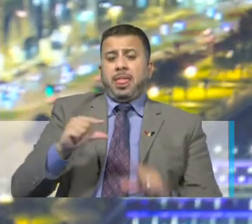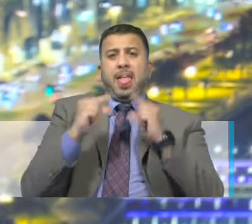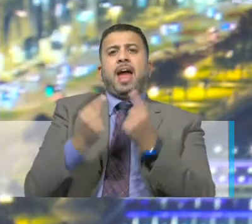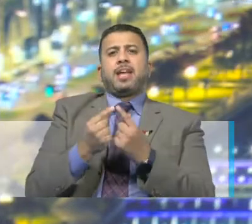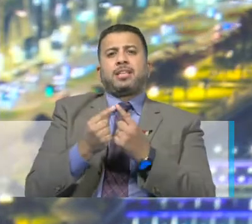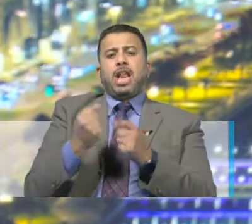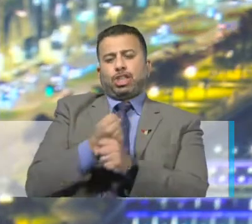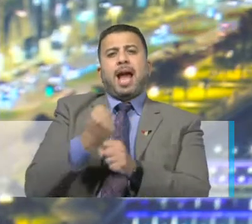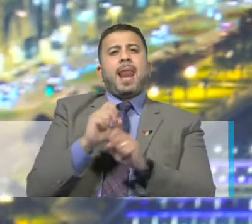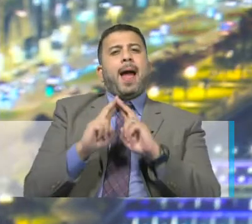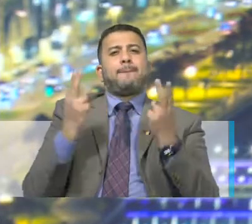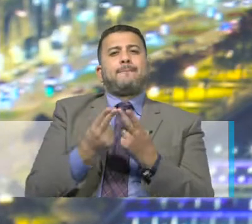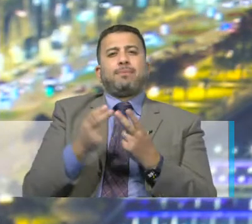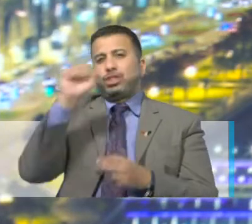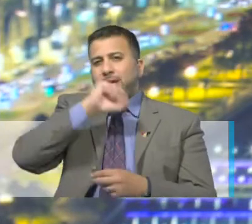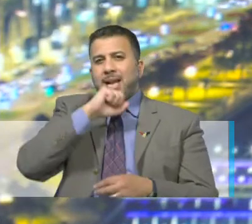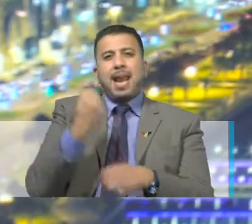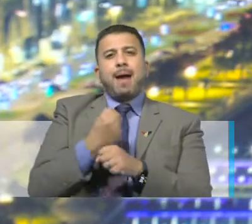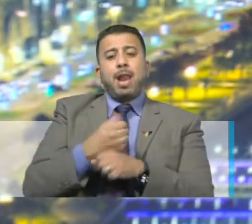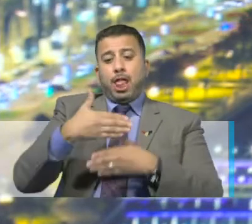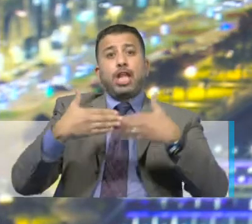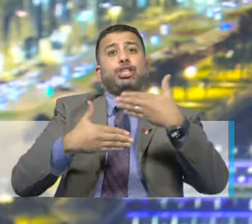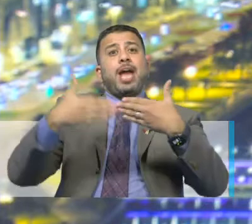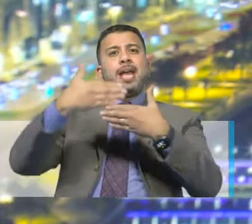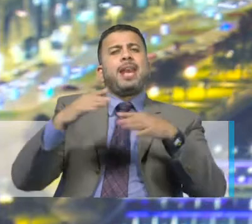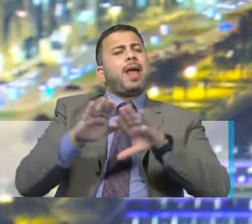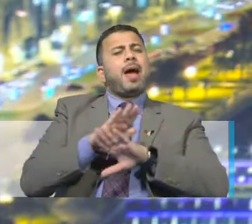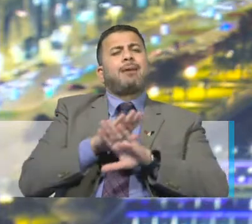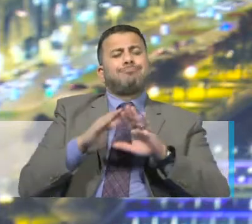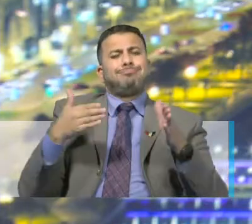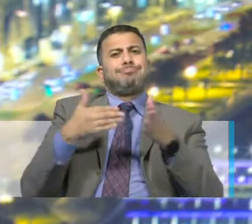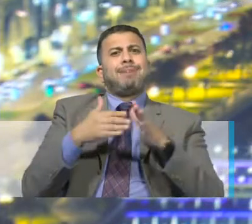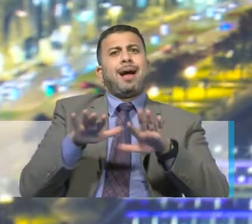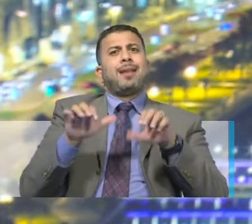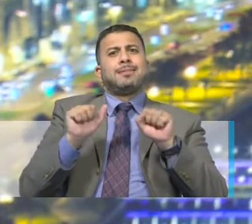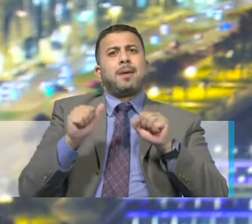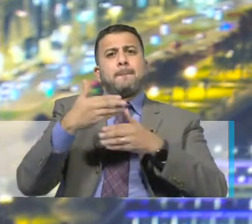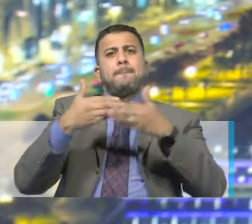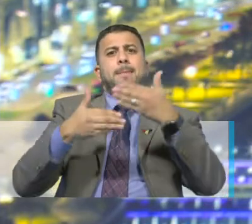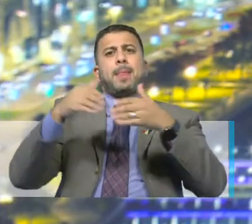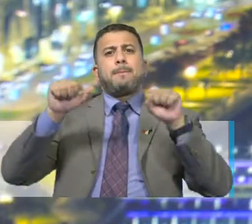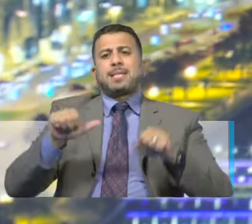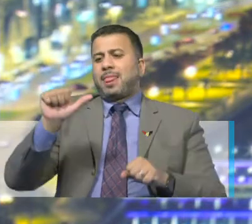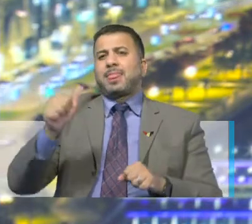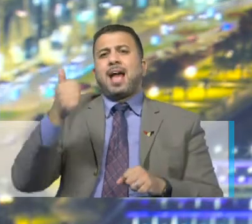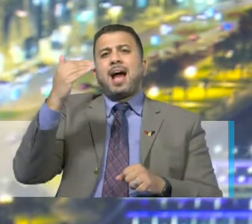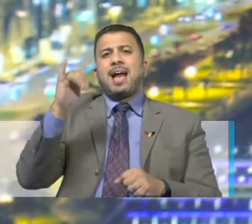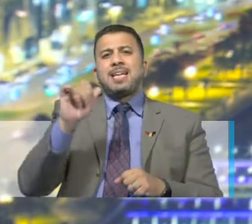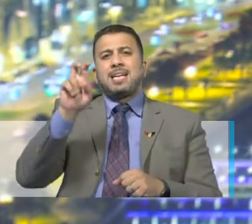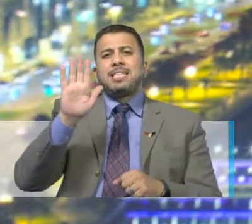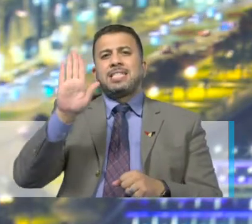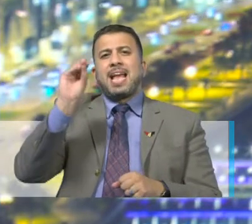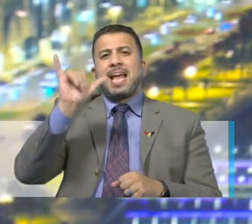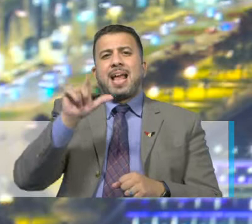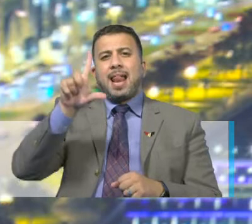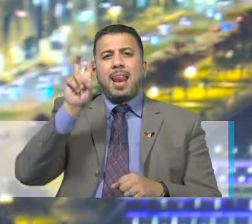أنجزت دائرة الأشغال العامة في الشارقة الأعمال الإنشائية النهائية لمبنى مجلس ضاحية سهيلة في حي